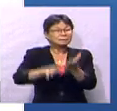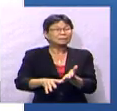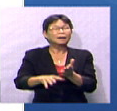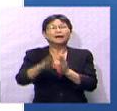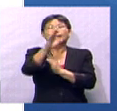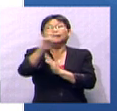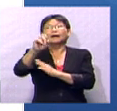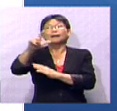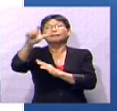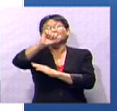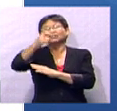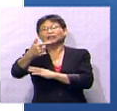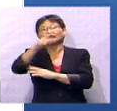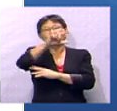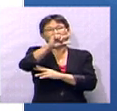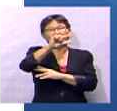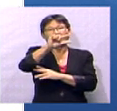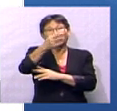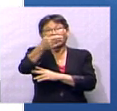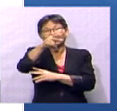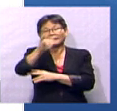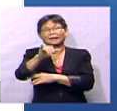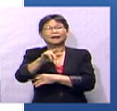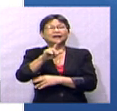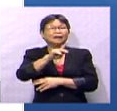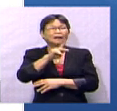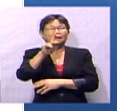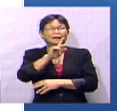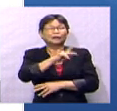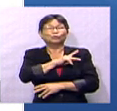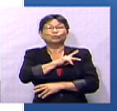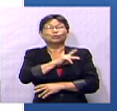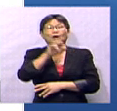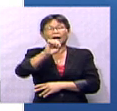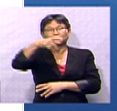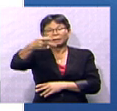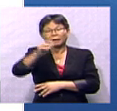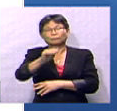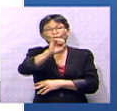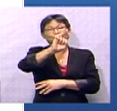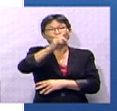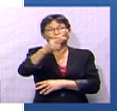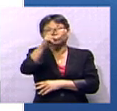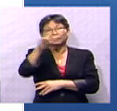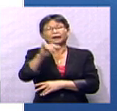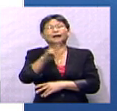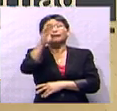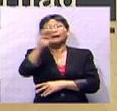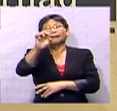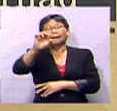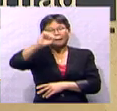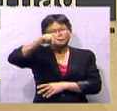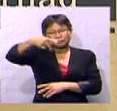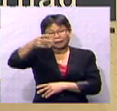bekas Peguam Negara Tan Sri Abdul Ghani Patel, Ketua Pusruhjaya SPRM Datuk Sri Muhammad Syukri Abdul, bekas Ketua